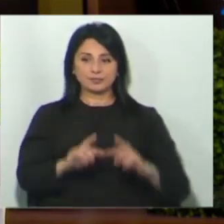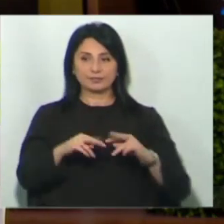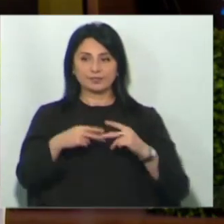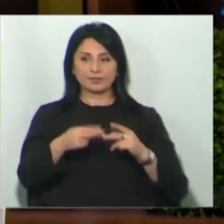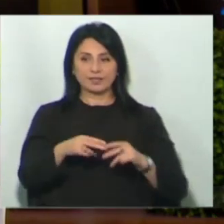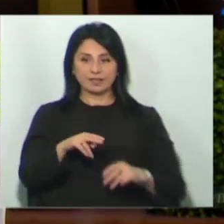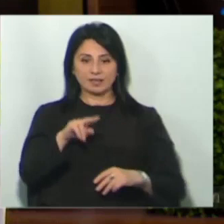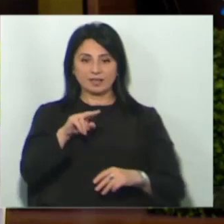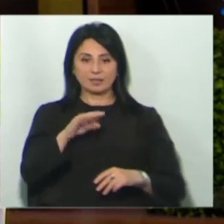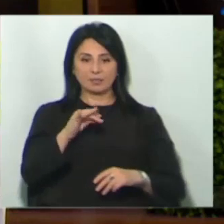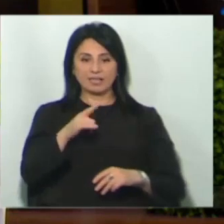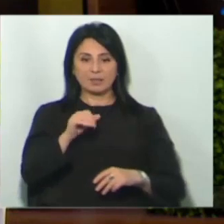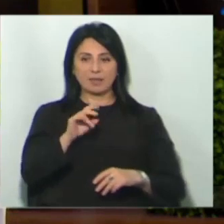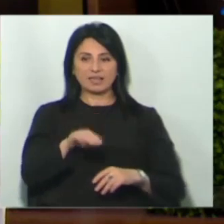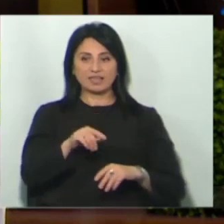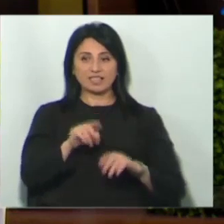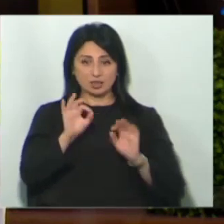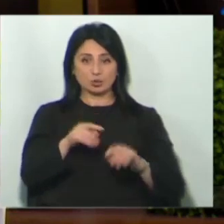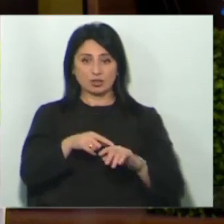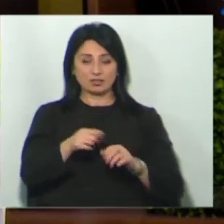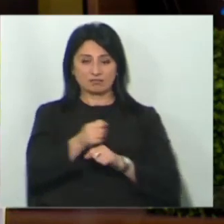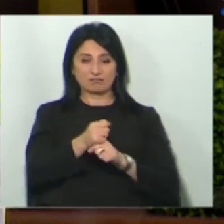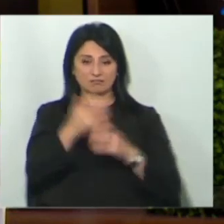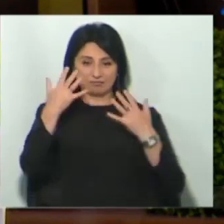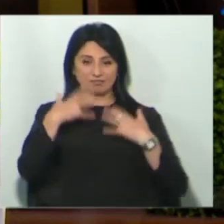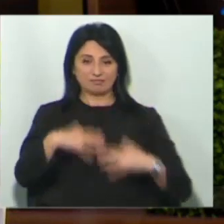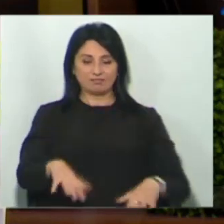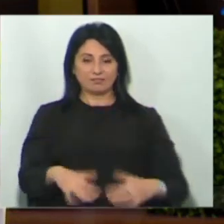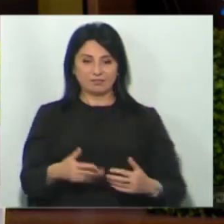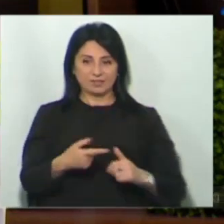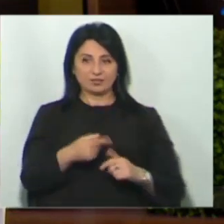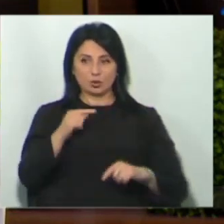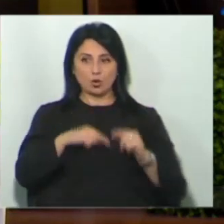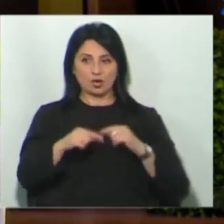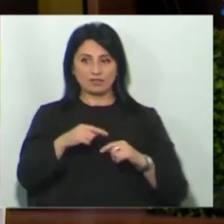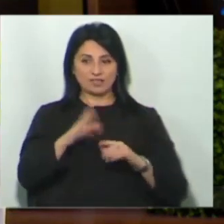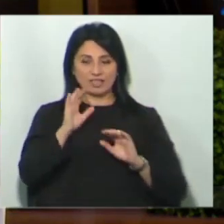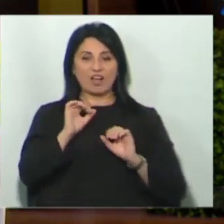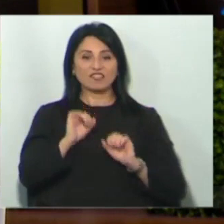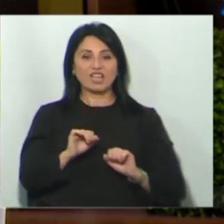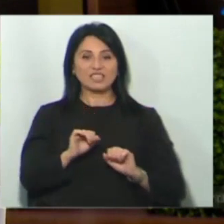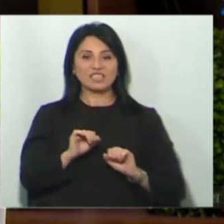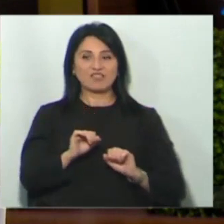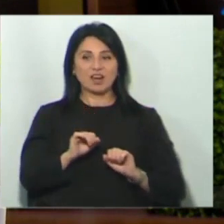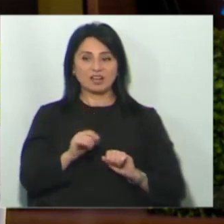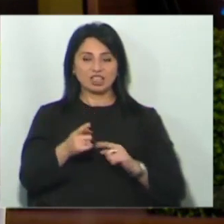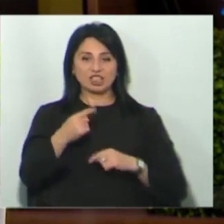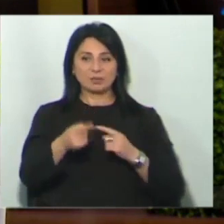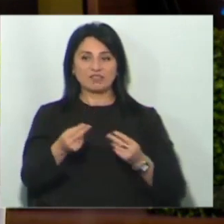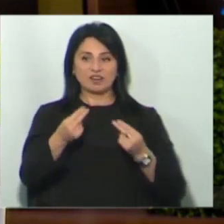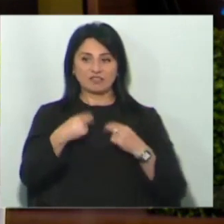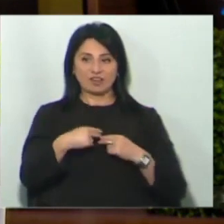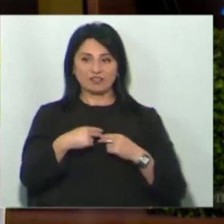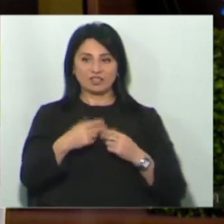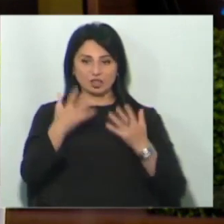გარდაქმნიან პიგმენტად. Zustat ez pigmenti shemdgom anu organizmis tavdatsviti mkhare shemdgom